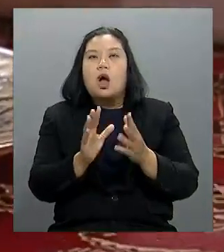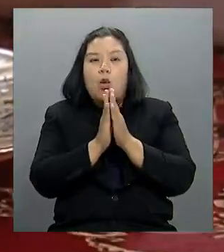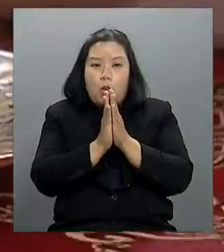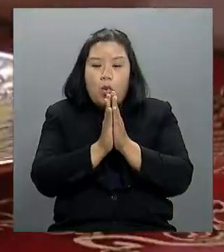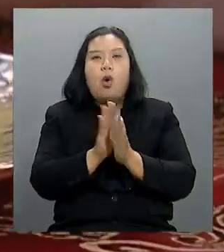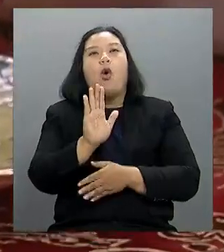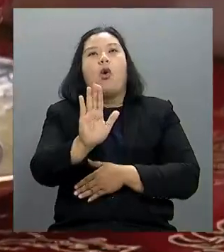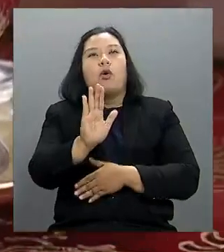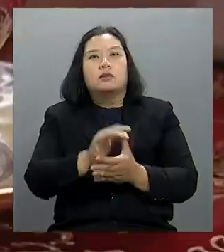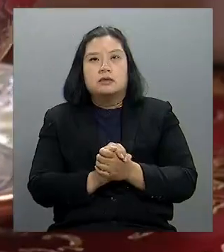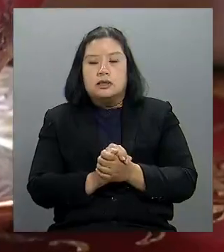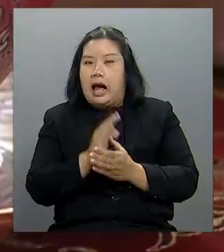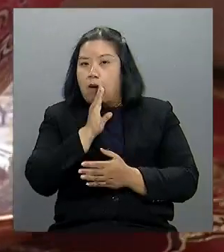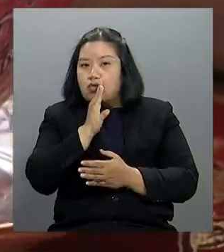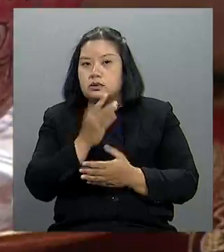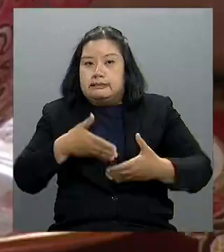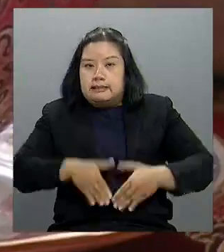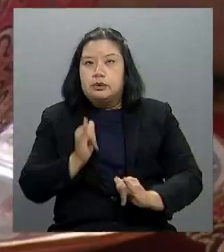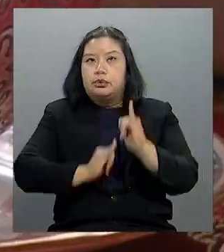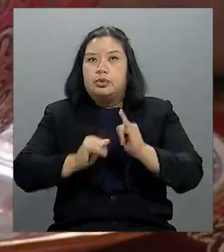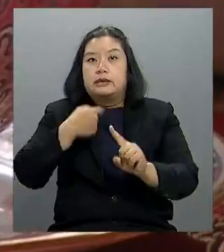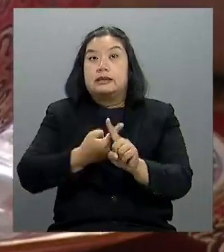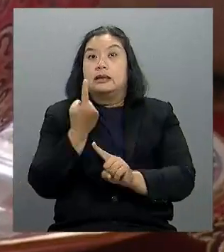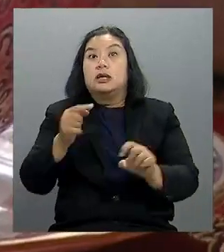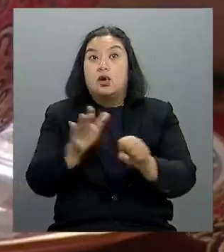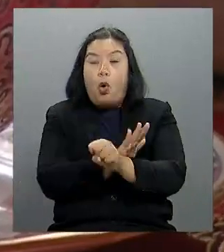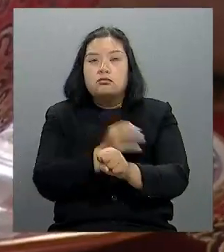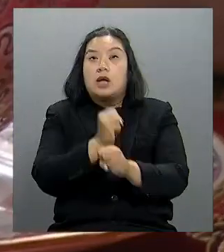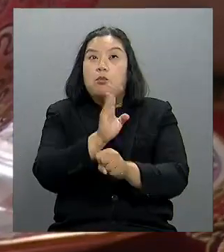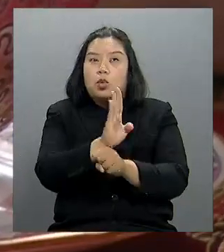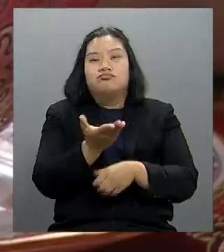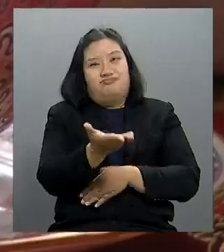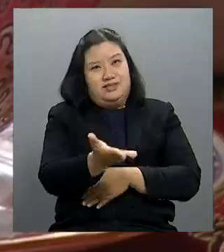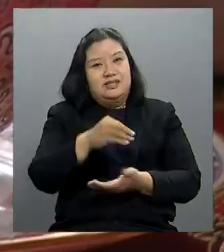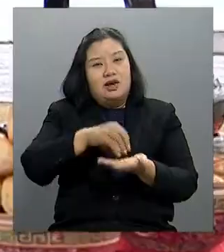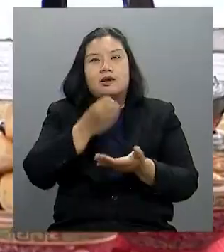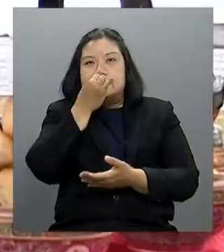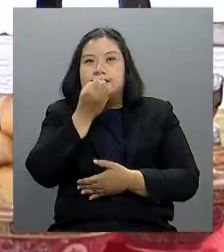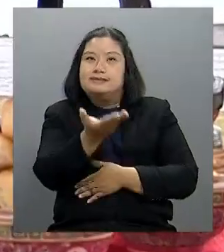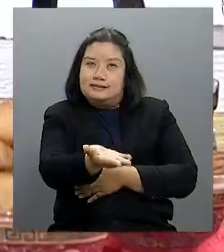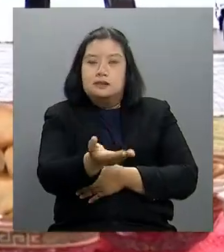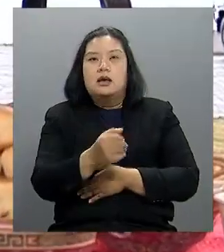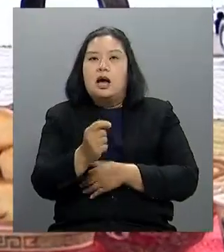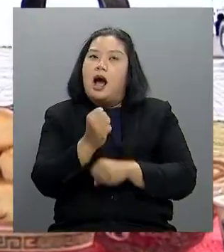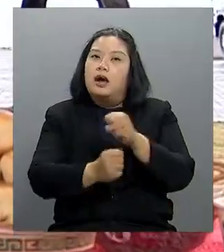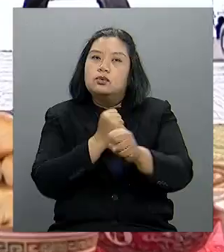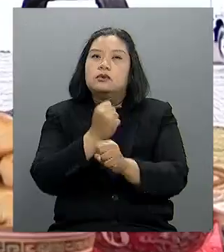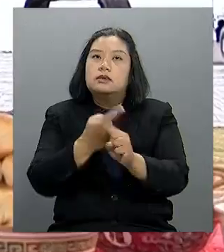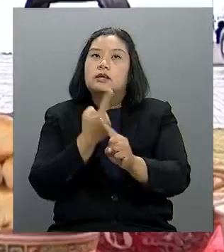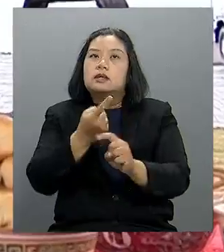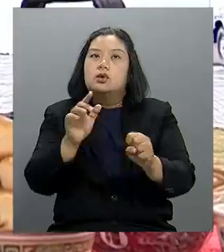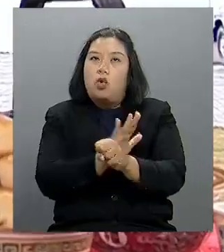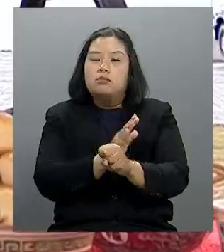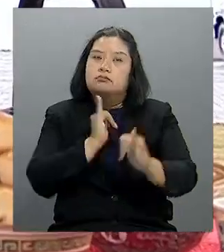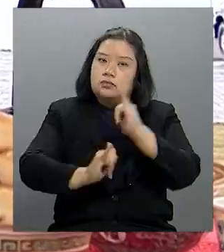ครบเดือนเด็กก็คือเด็กเราวิถีของคนภูเก็ตถ้าเวลาเด็กครบเดือนนะครับอย่างอายุครบเดือนนะอยากบอกให้ญาตินะครับหรือเพื่อนสนิทรับท